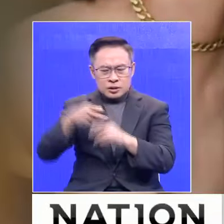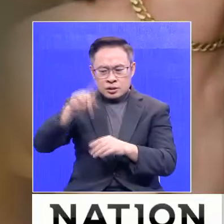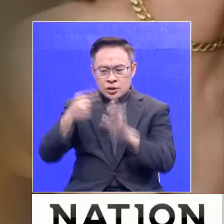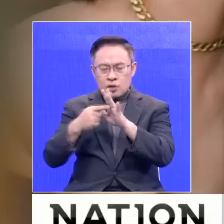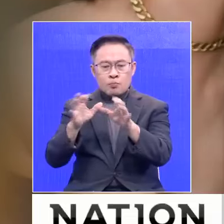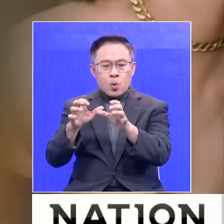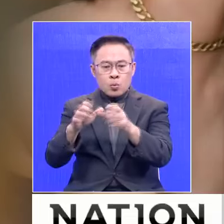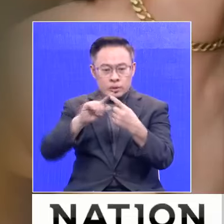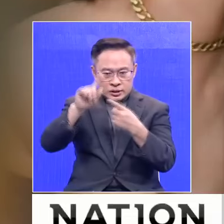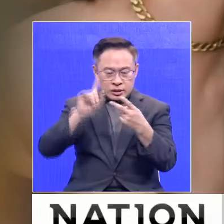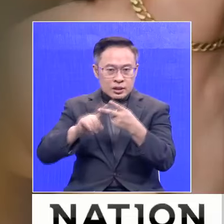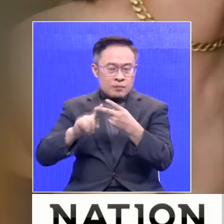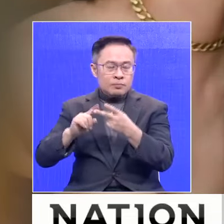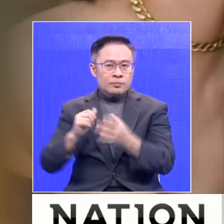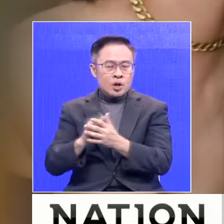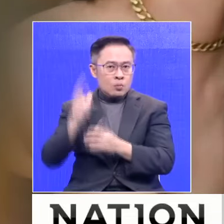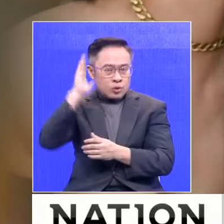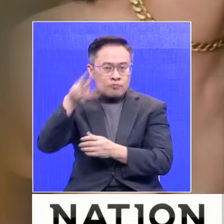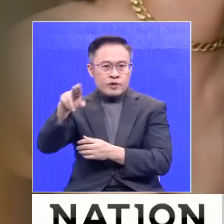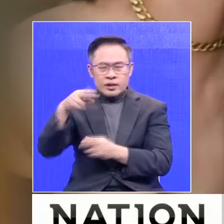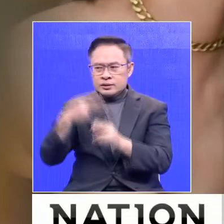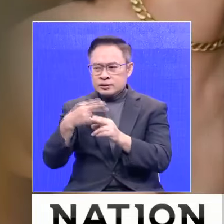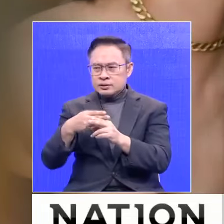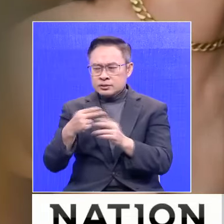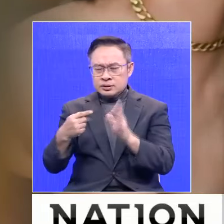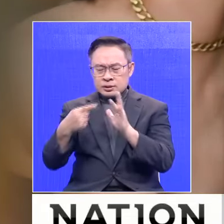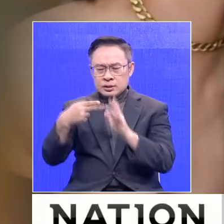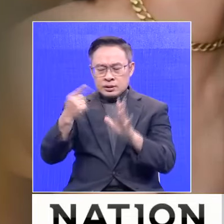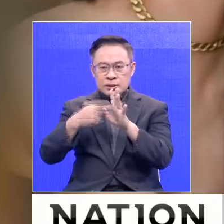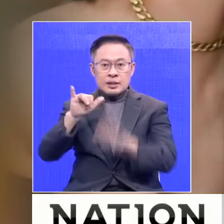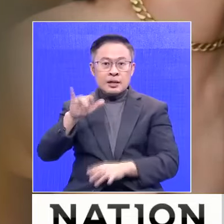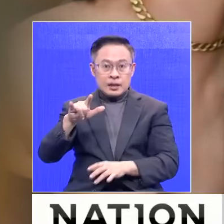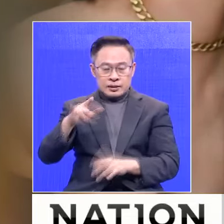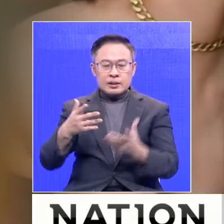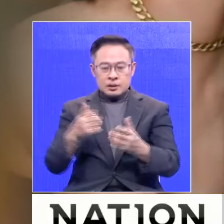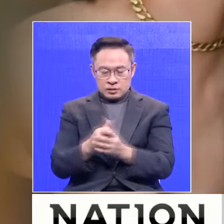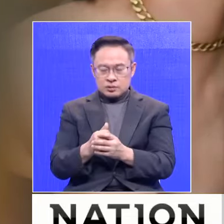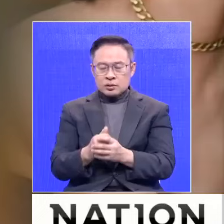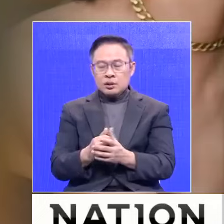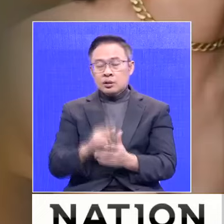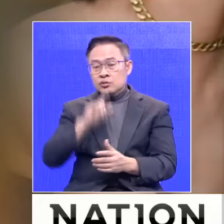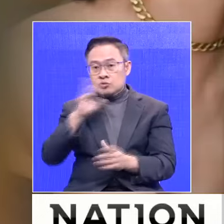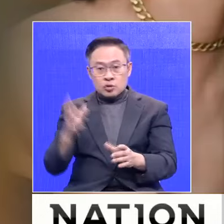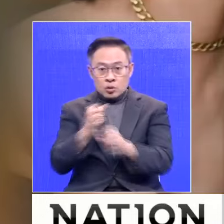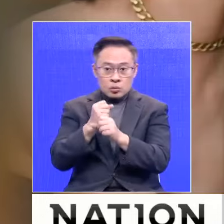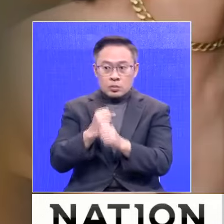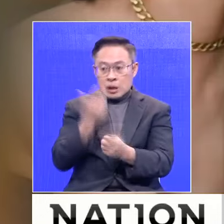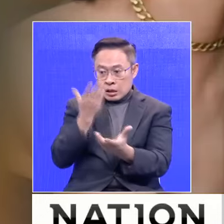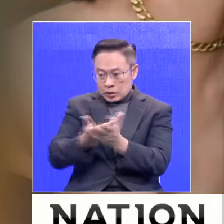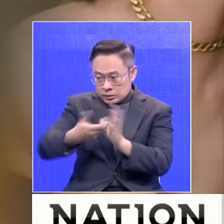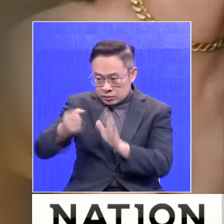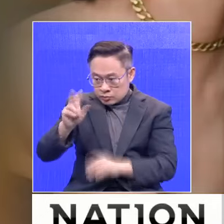าลูกหมีให้พี่ยืมเงินไป2ล้านพี่ไม่ใช้หนี้แต่มีเงินไปจ้างทนายมาฟ้องลูกหมีจะเอาลูกหมีเข้าคุกเอาไง